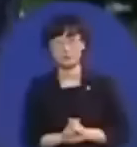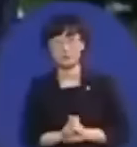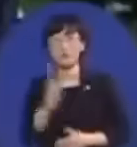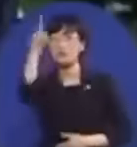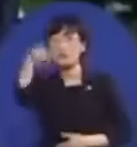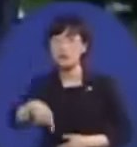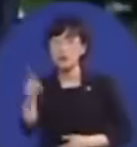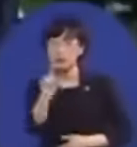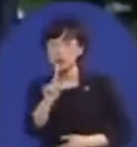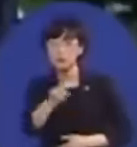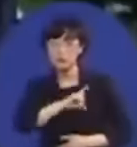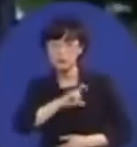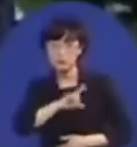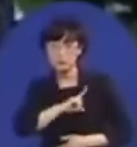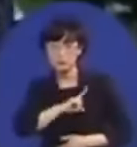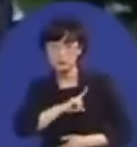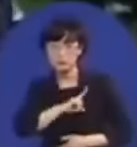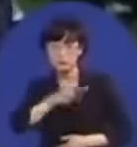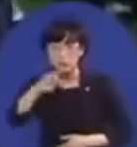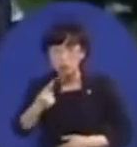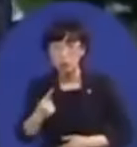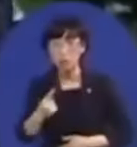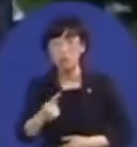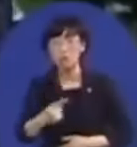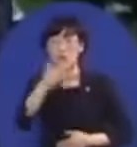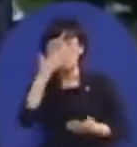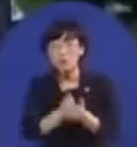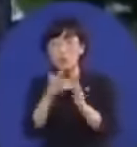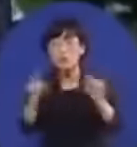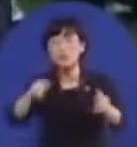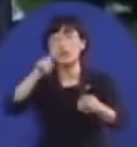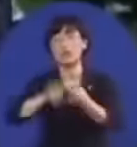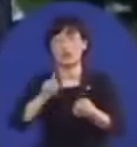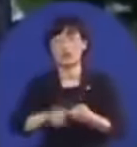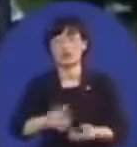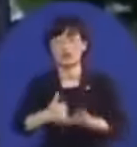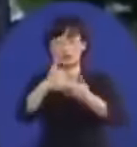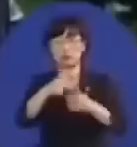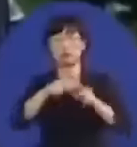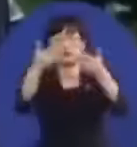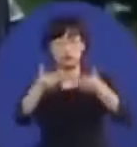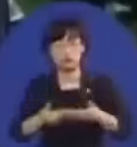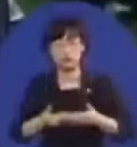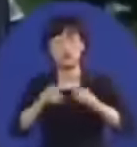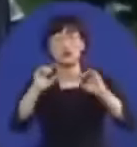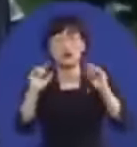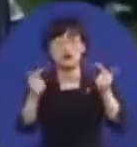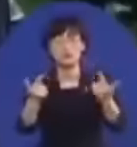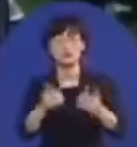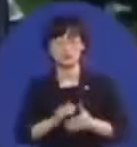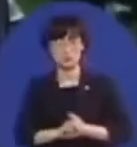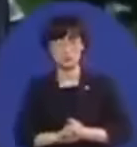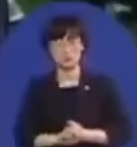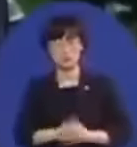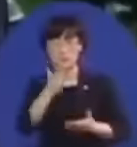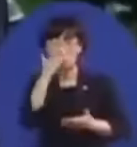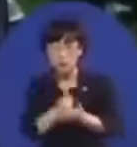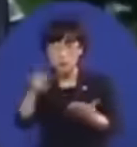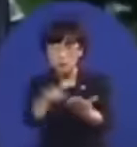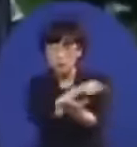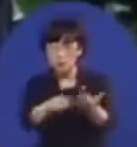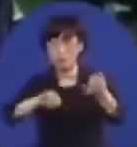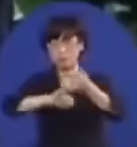천하 어떤 인간에게도 죄 있는 그대로 주님이 구원해 주지는 않습니다. 죄는 갚아야